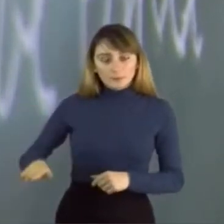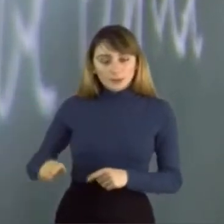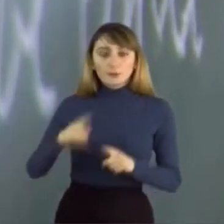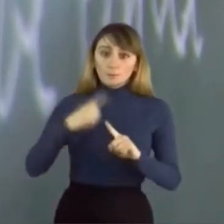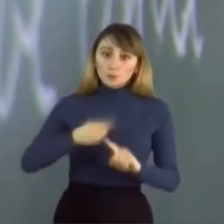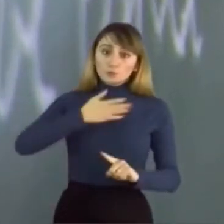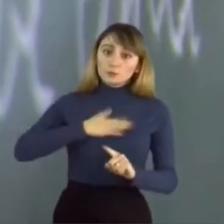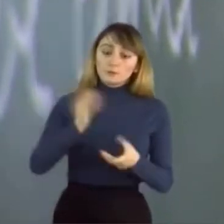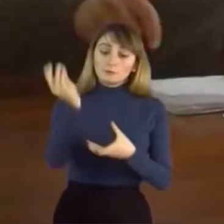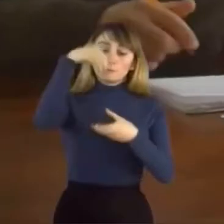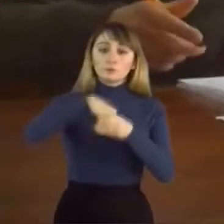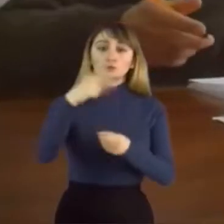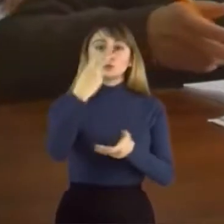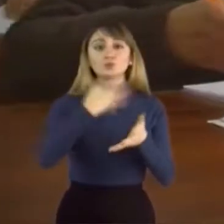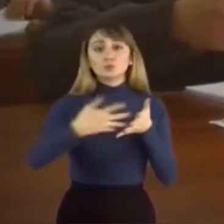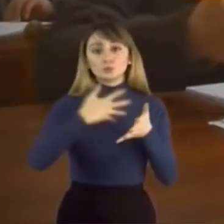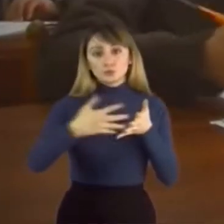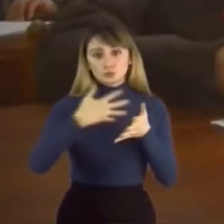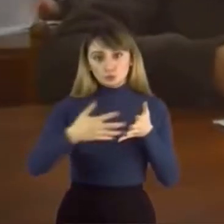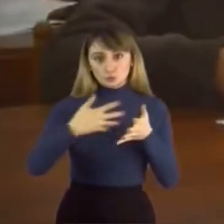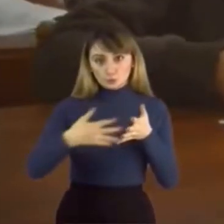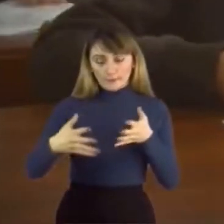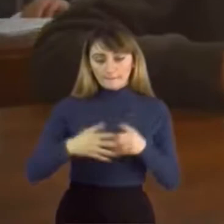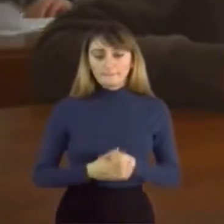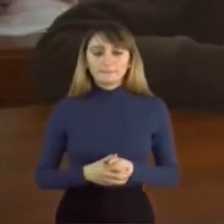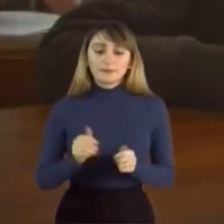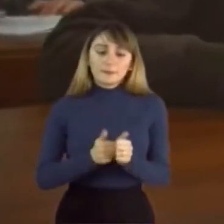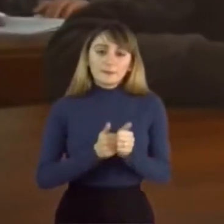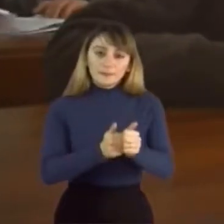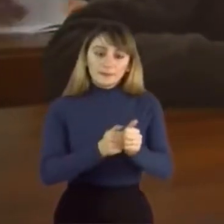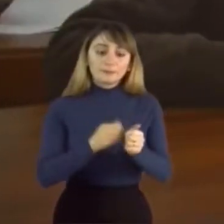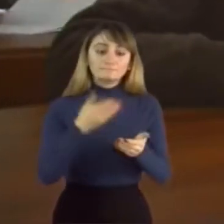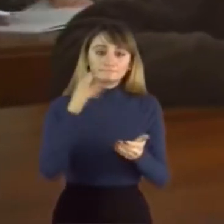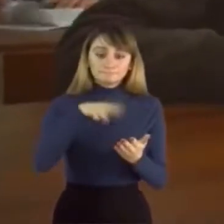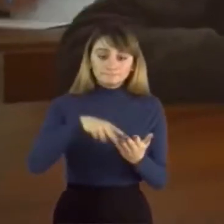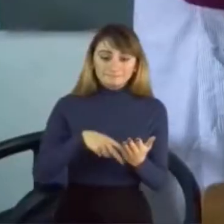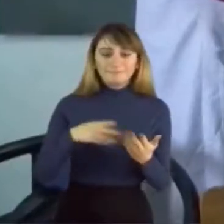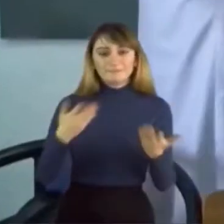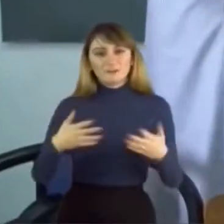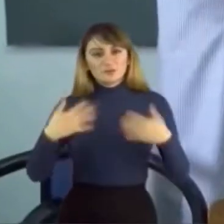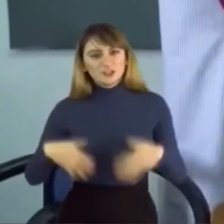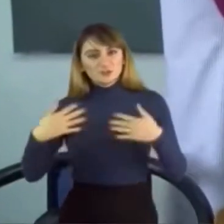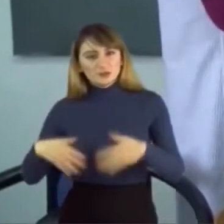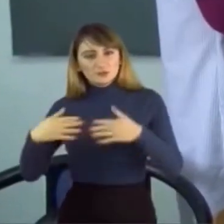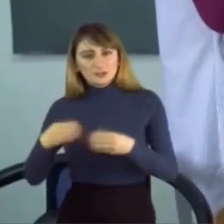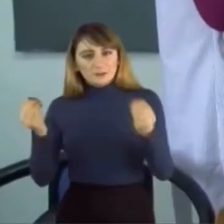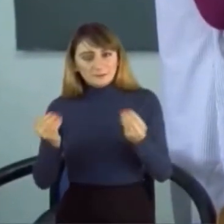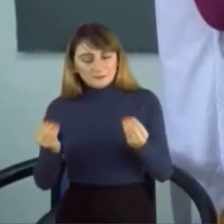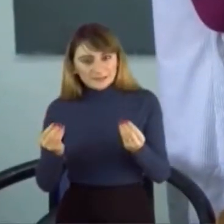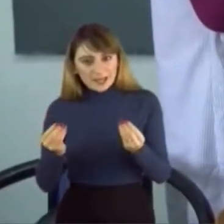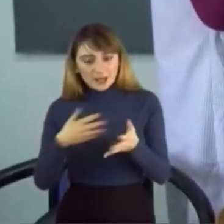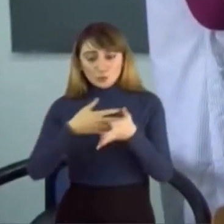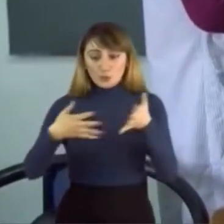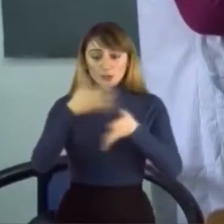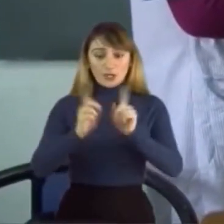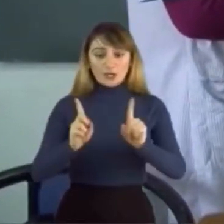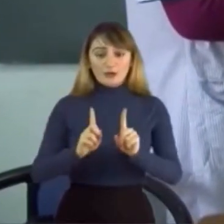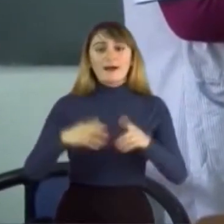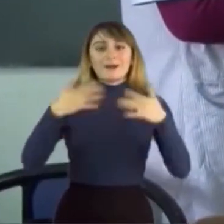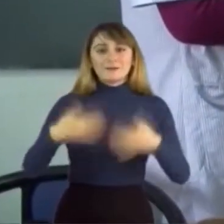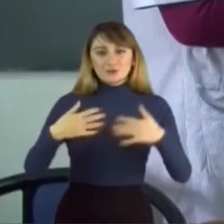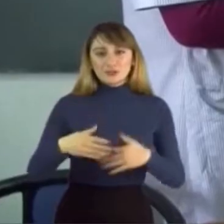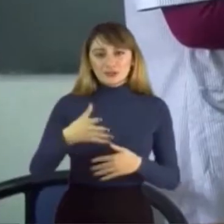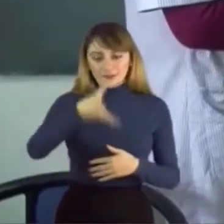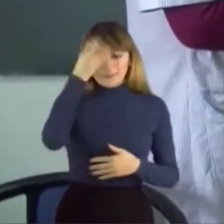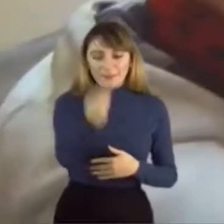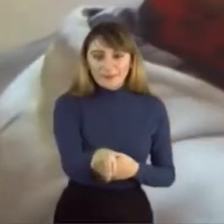të stafit pedagogjik, mungesa e përdorimit të parimit të dy gjuhësisë gjatë arsimimit të këtyre fëmijëve çon në rezultate shumë të